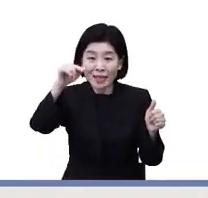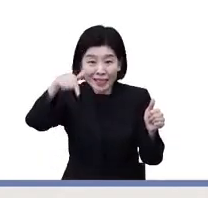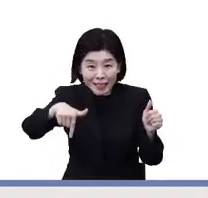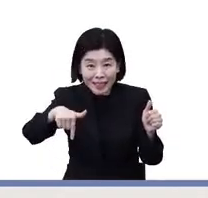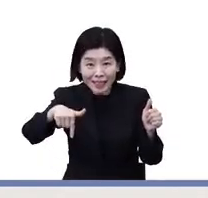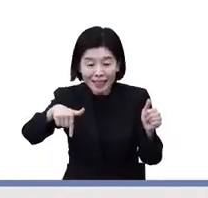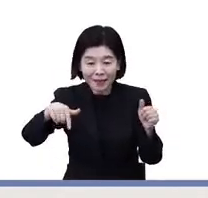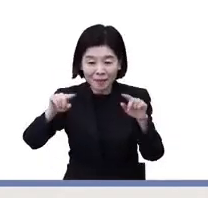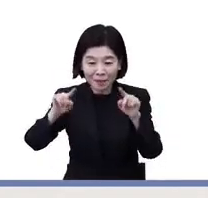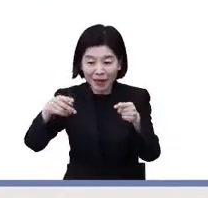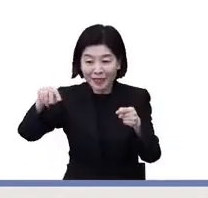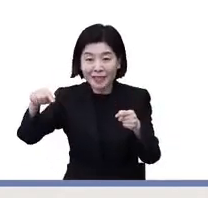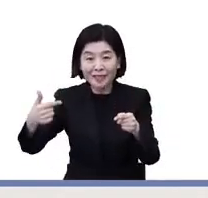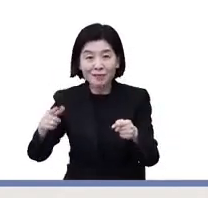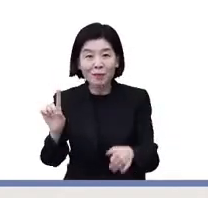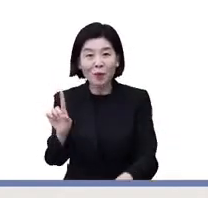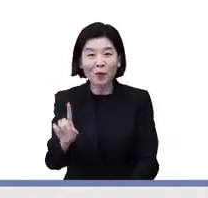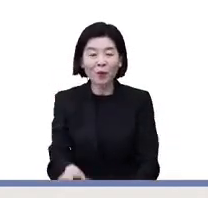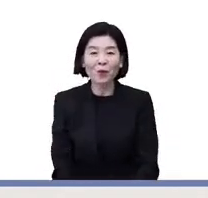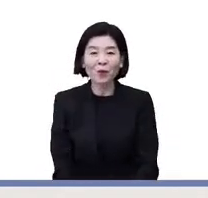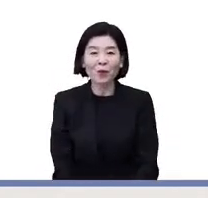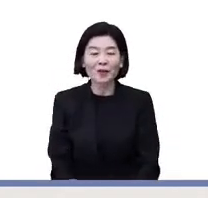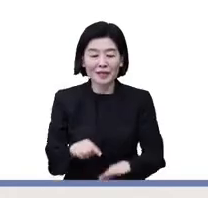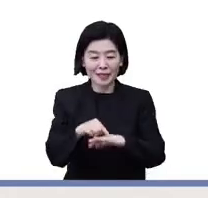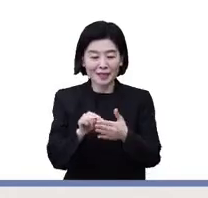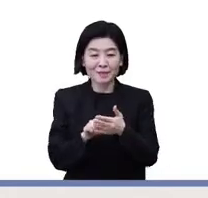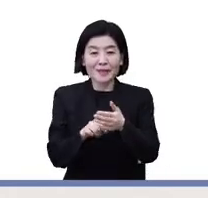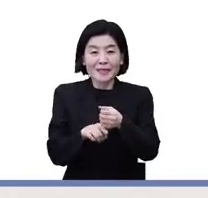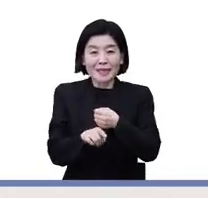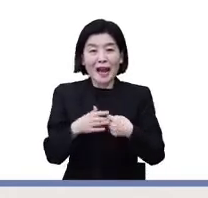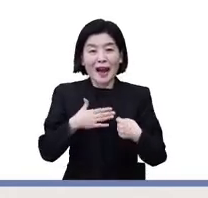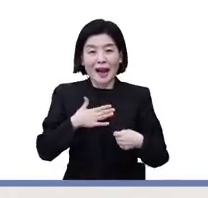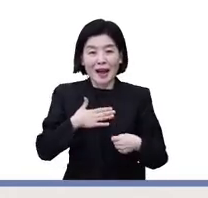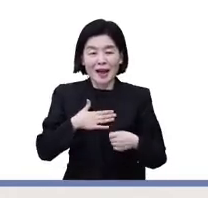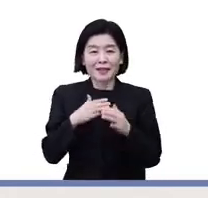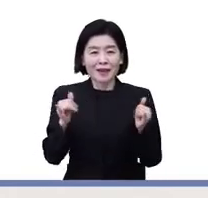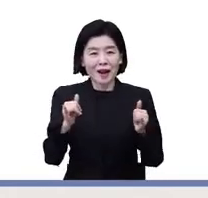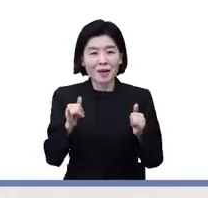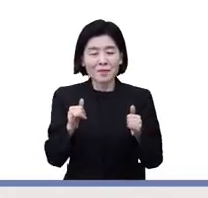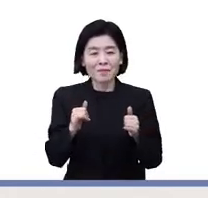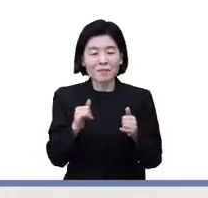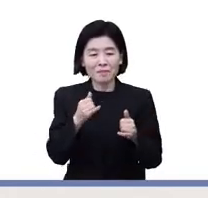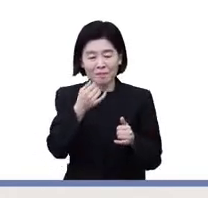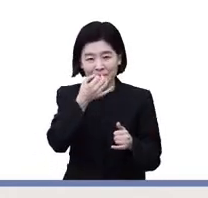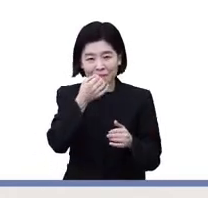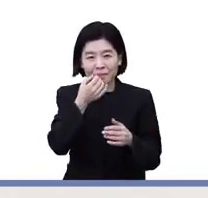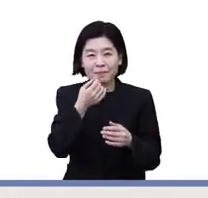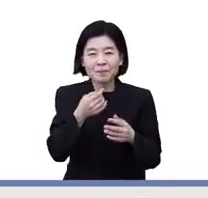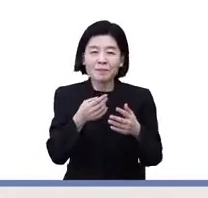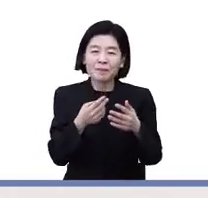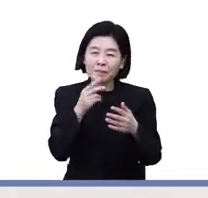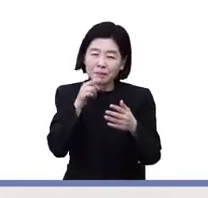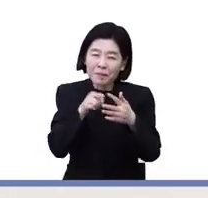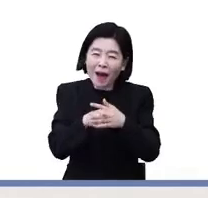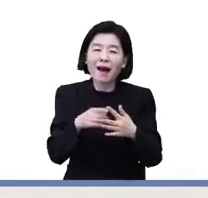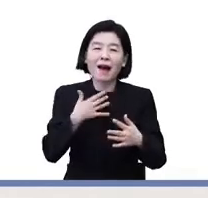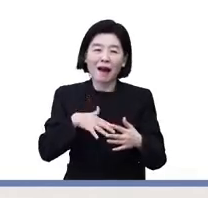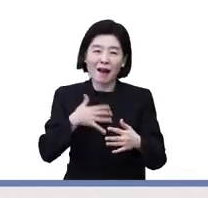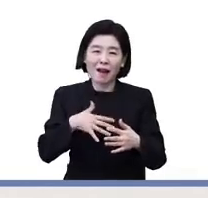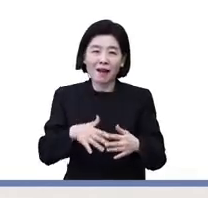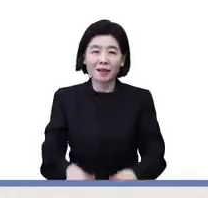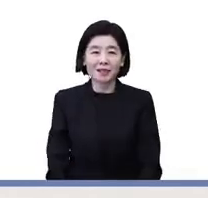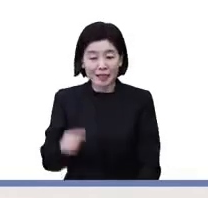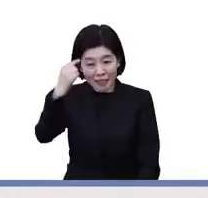심리학을 좀 공부하신 분들은 바로 답이 나올 텐데요. 모르시는 분들도 문제를 잘 읽으면 답이 있다고 하죠. 이 문제 안에